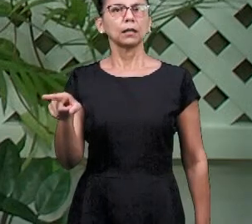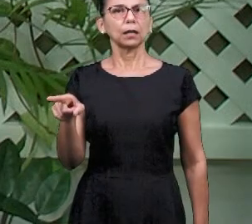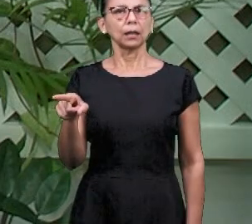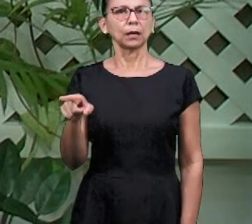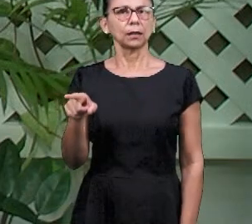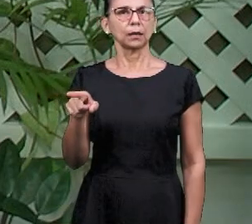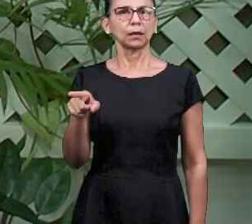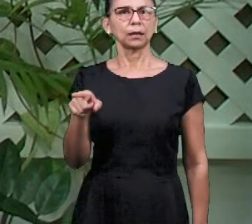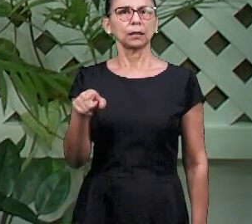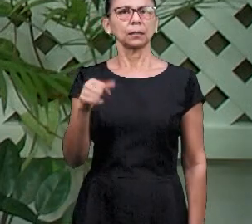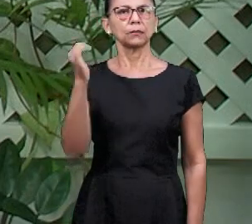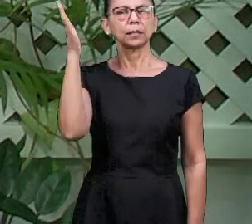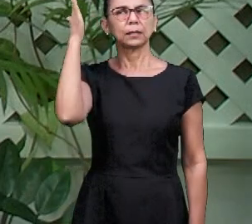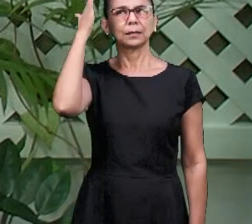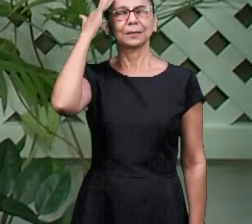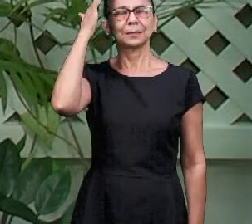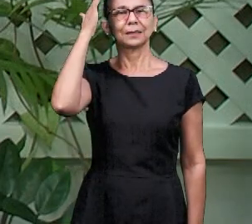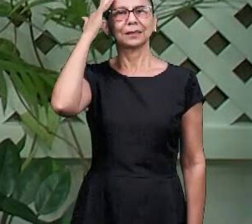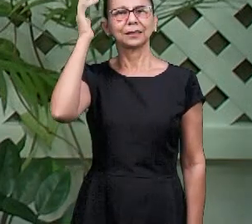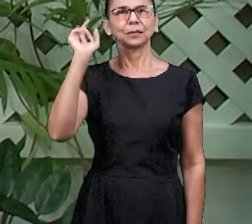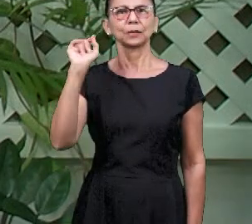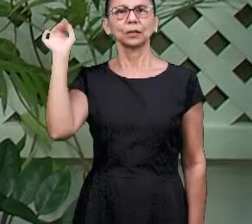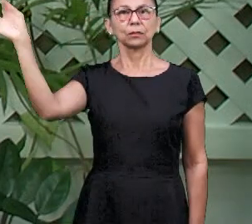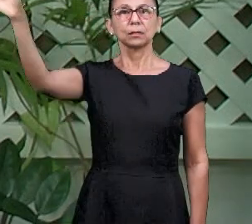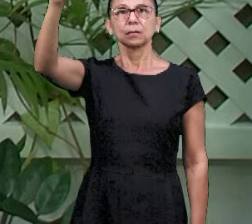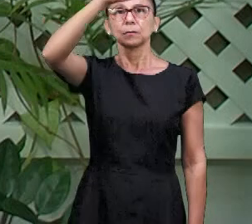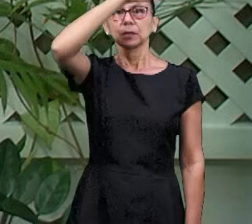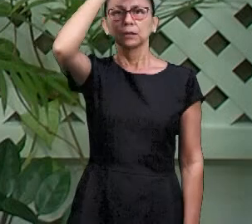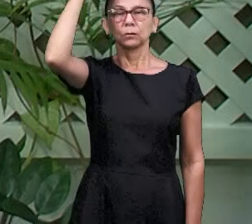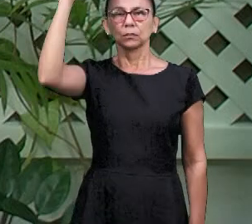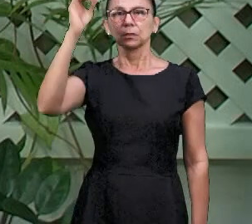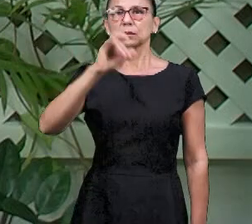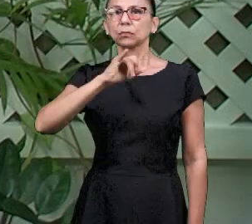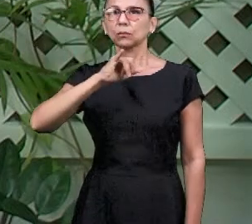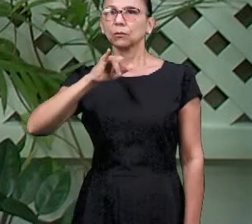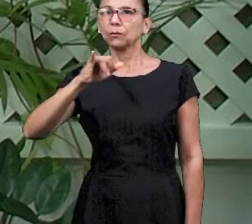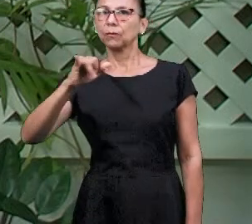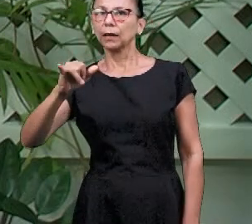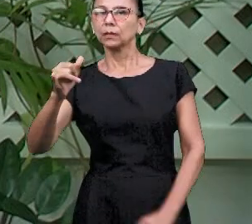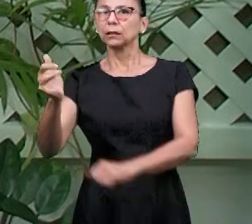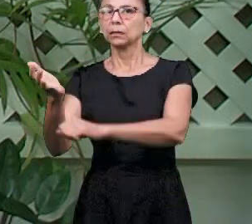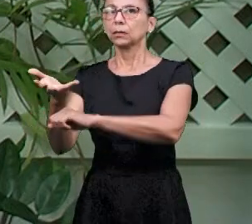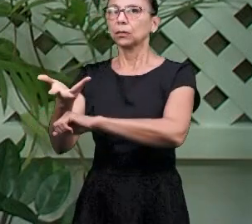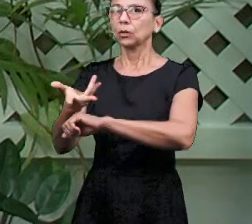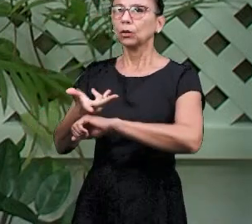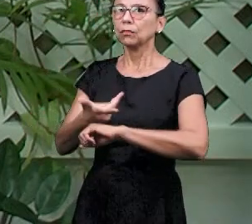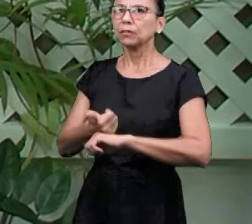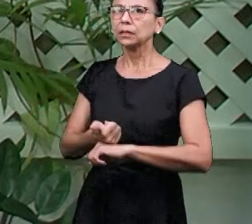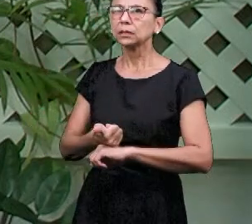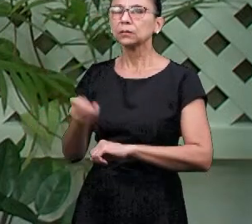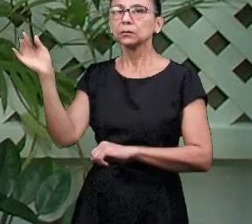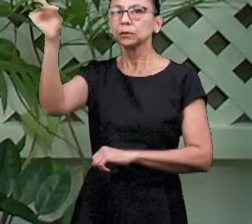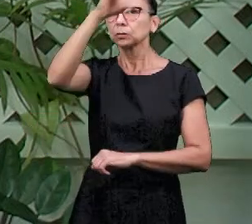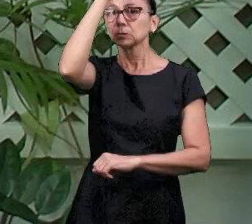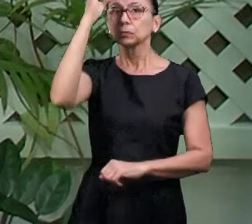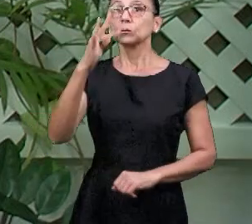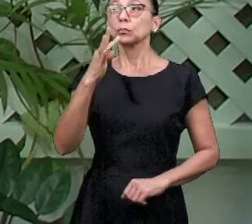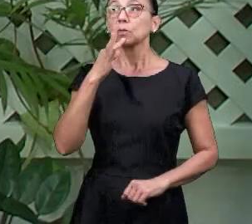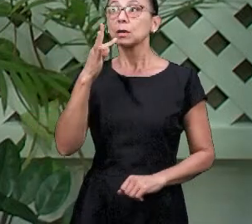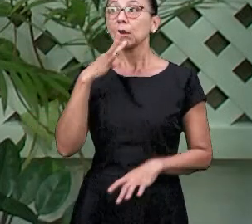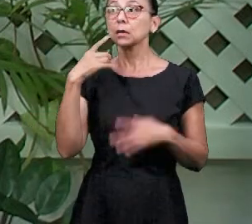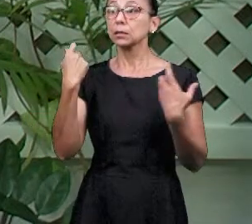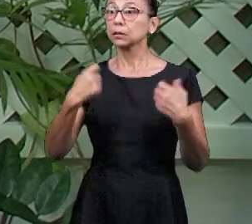une discussion humaine, théologique, mais salut, c'est la révélation. Si votre église est en communion avec le